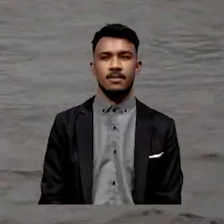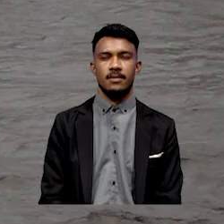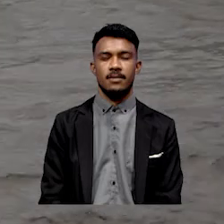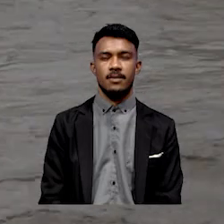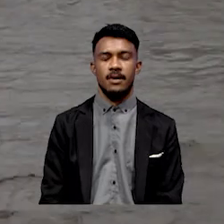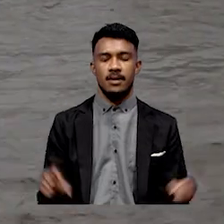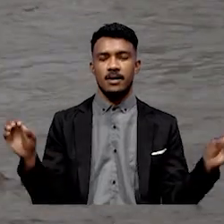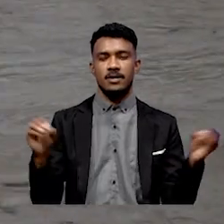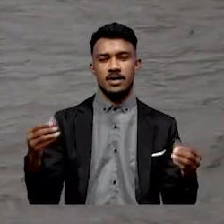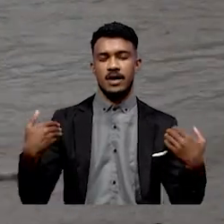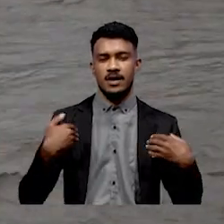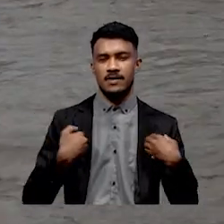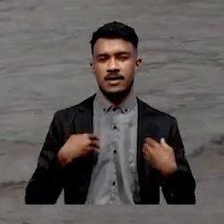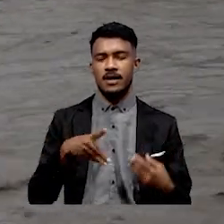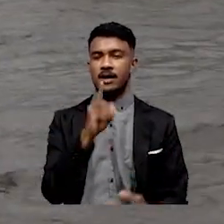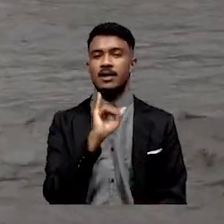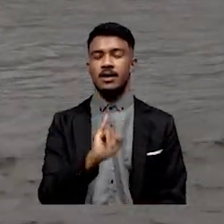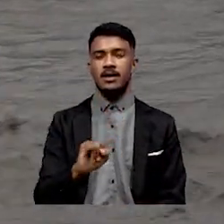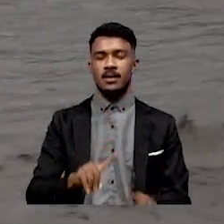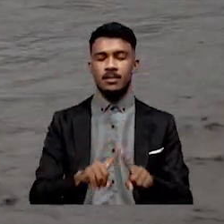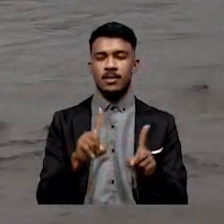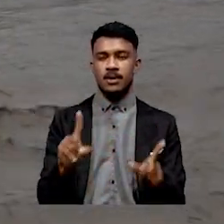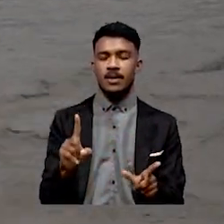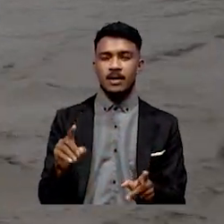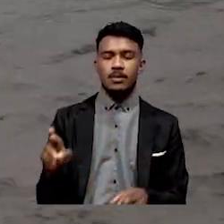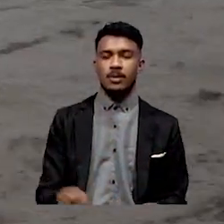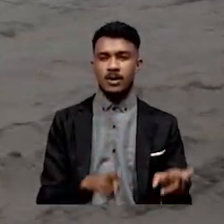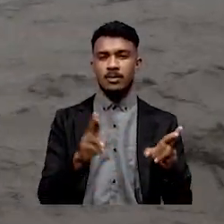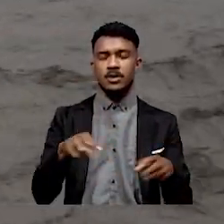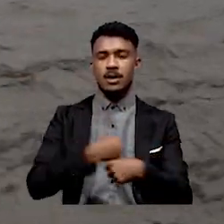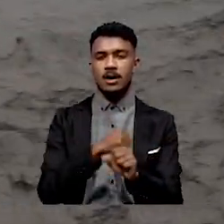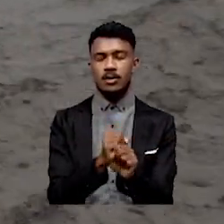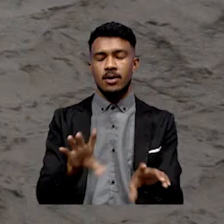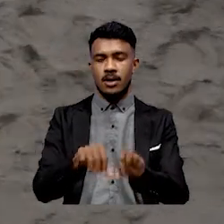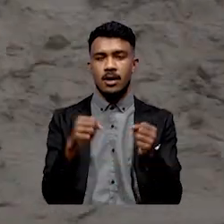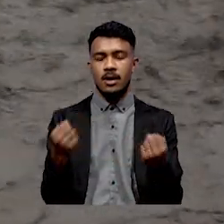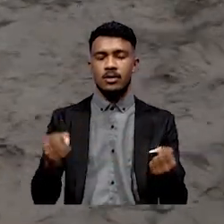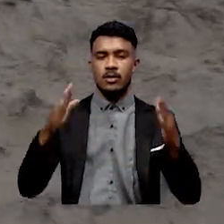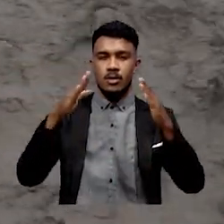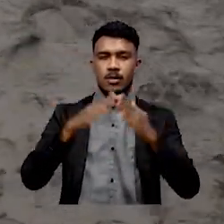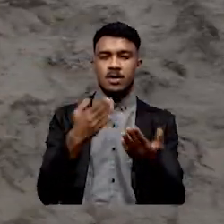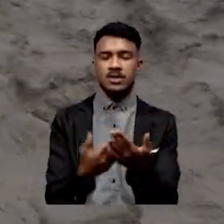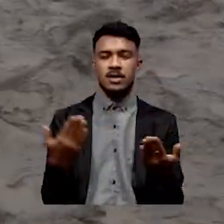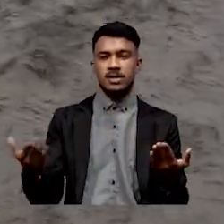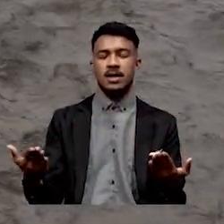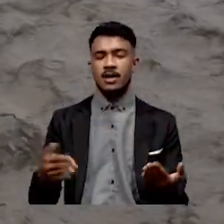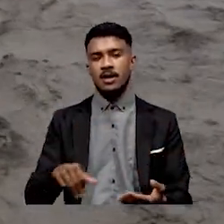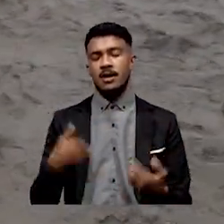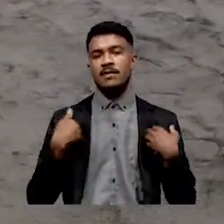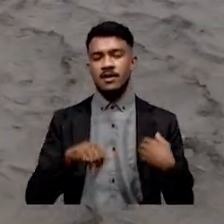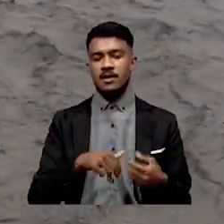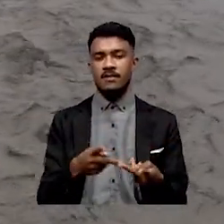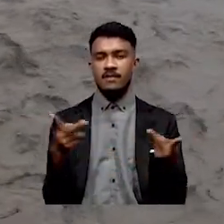La osdet iha Dili mota mos estraga uma facilidade sira nosa sang iha Fating seluk,